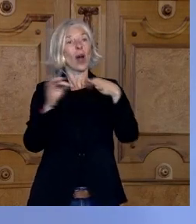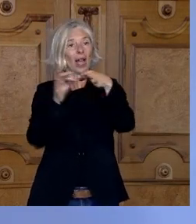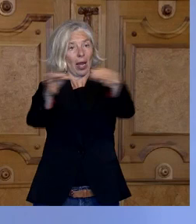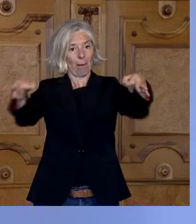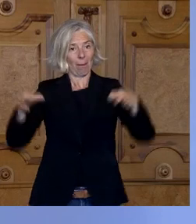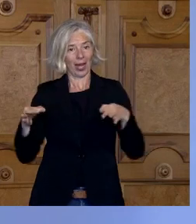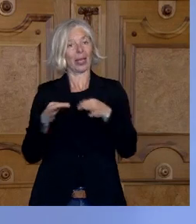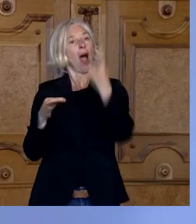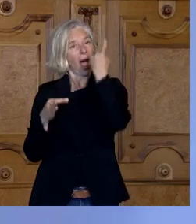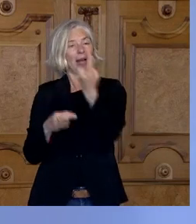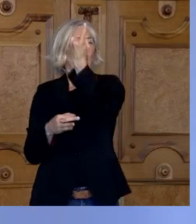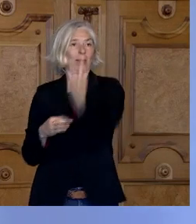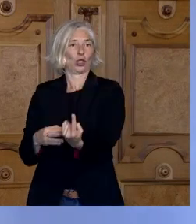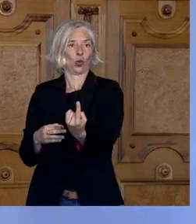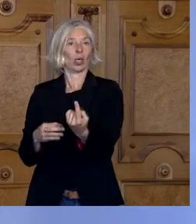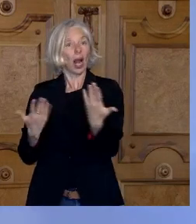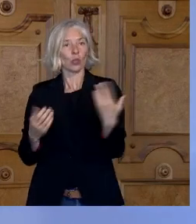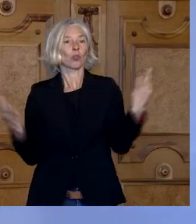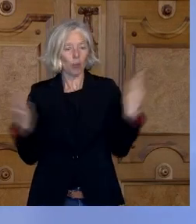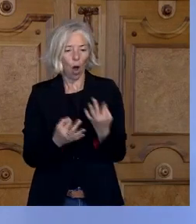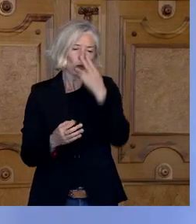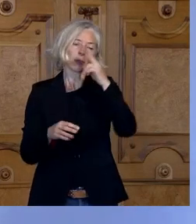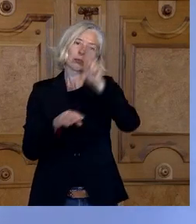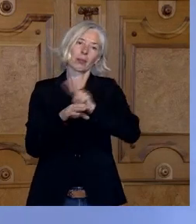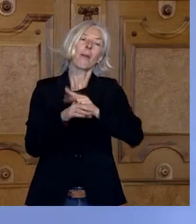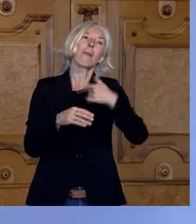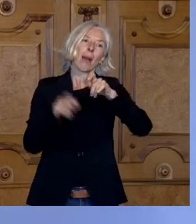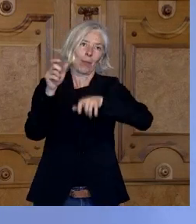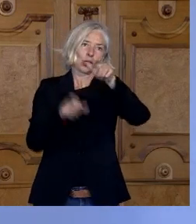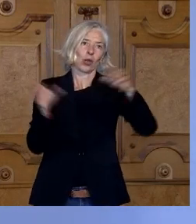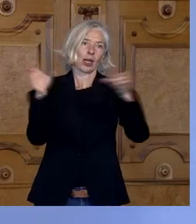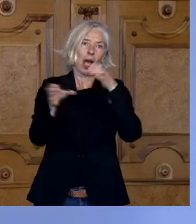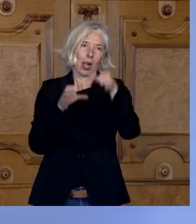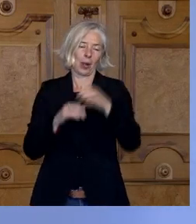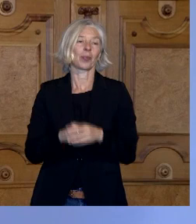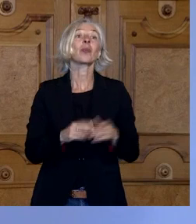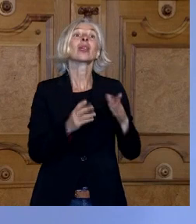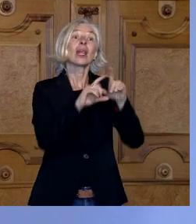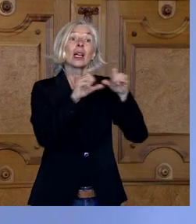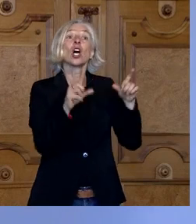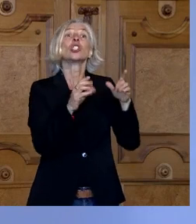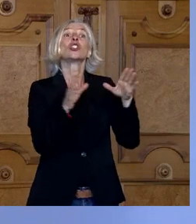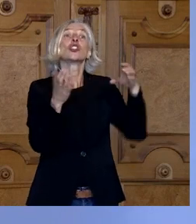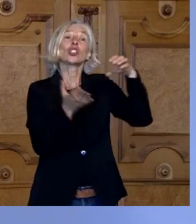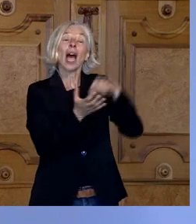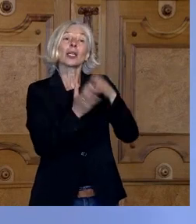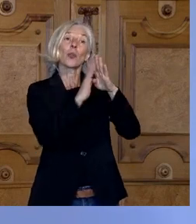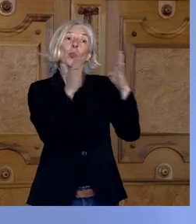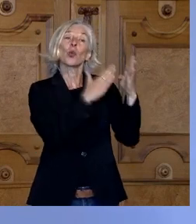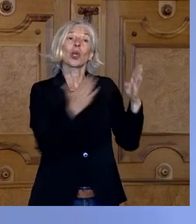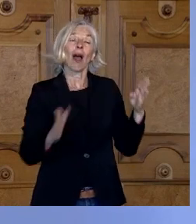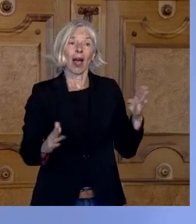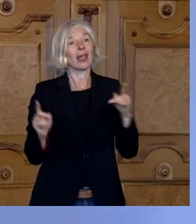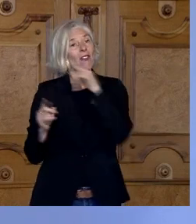Aufsichtspersonal einsetzen. Zum Thema Stadtbücherei wird, wie gesagt, Frau Kollegin Wild nachher ausführen. Zum Thema